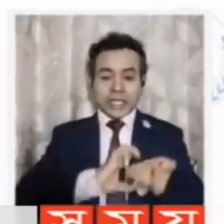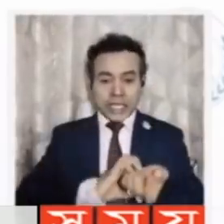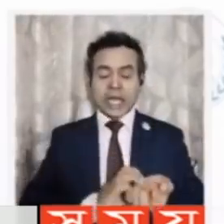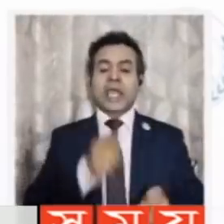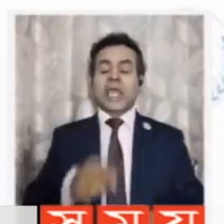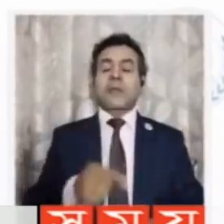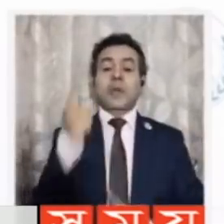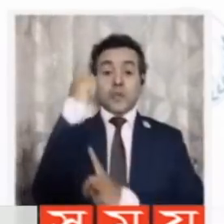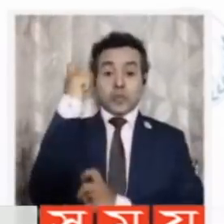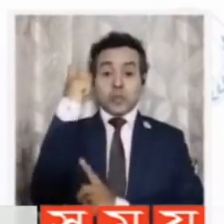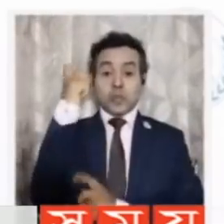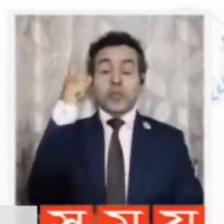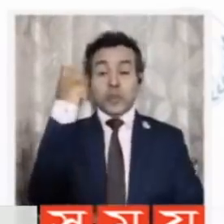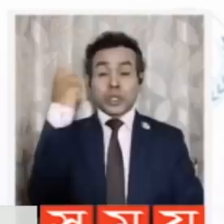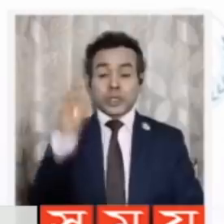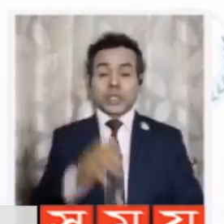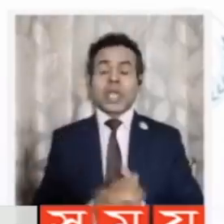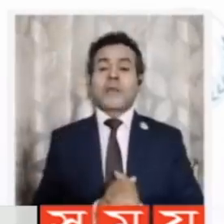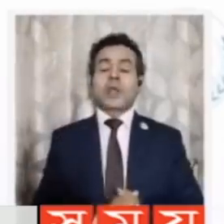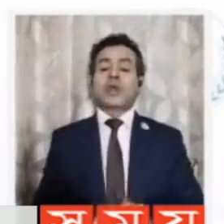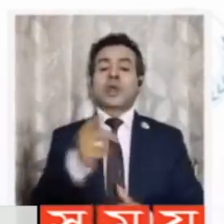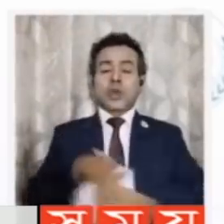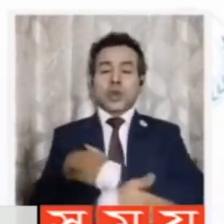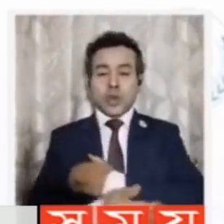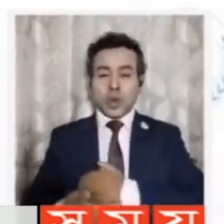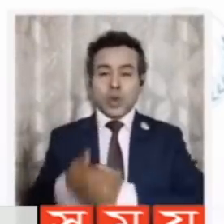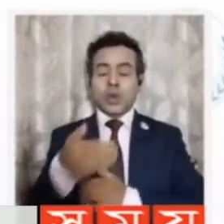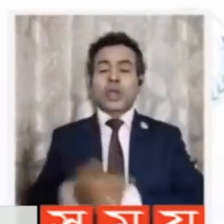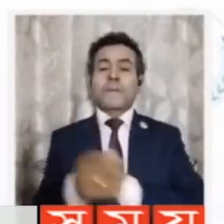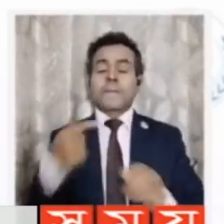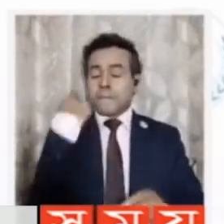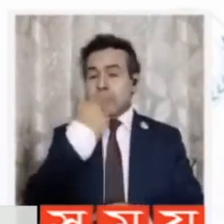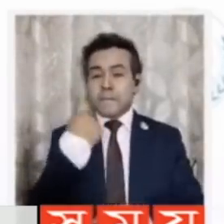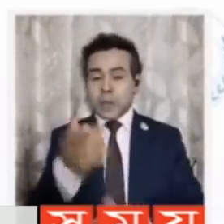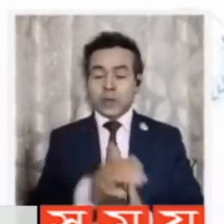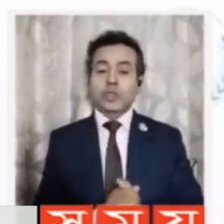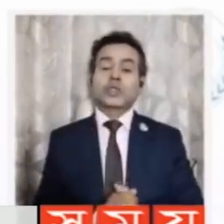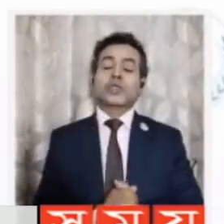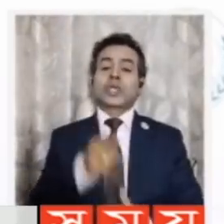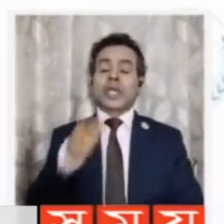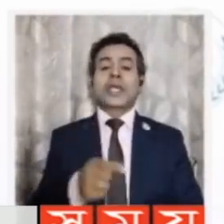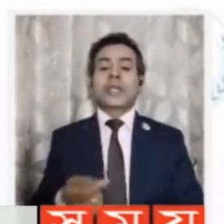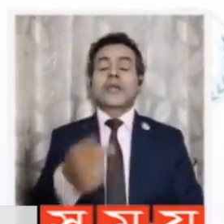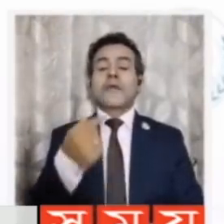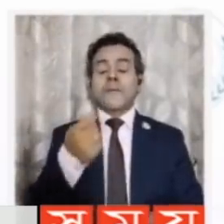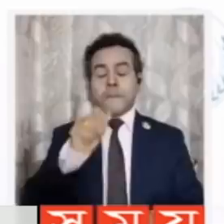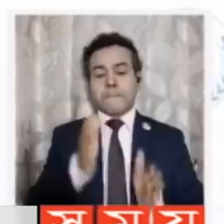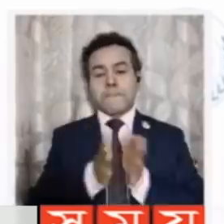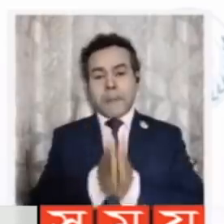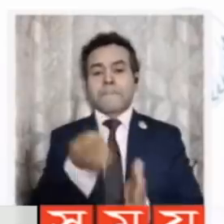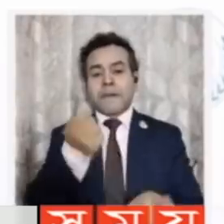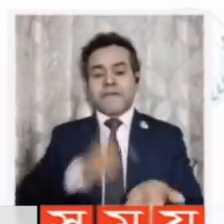ও রোগ নির্ণয় পরীক্ষা নিরীক্ষা সংক্রান্ত সরকারি আদেশ বহাল থাকবে। সকল সরকারি হাসপাতালের